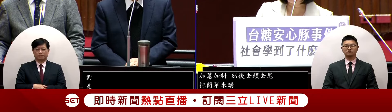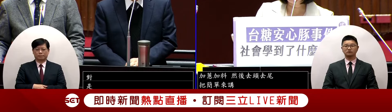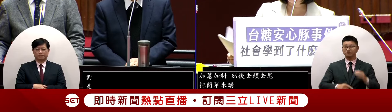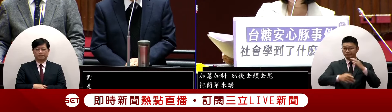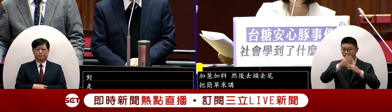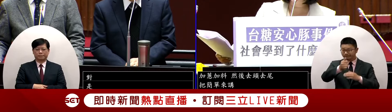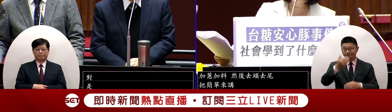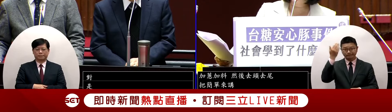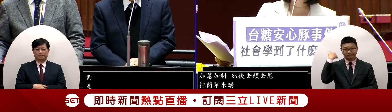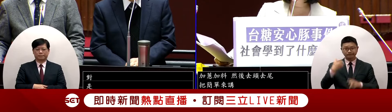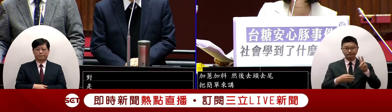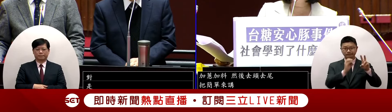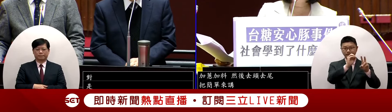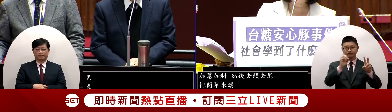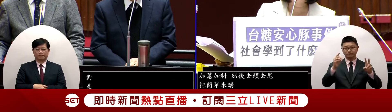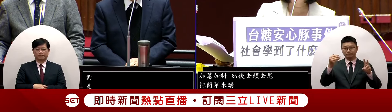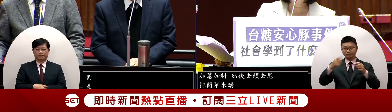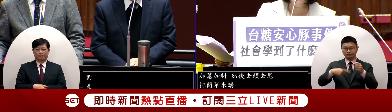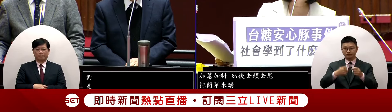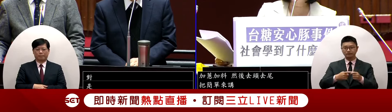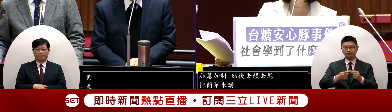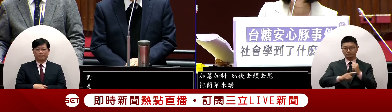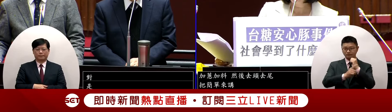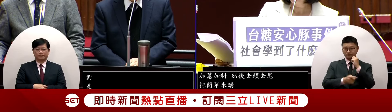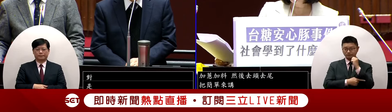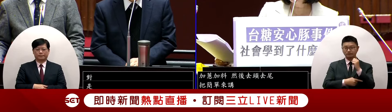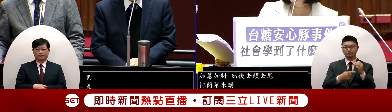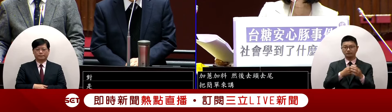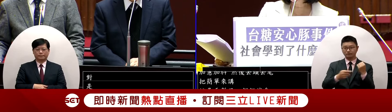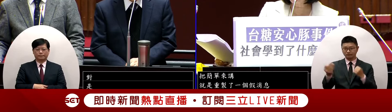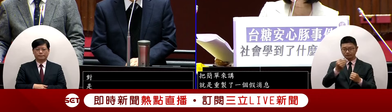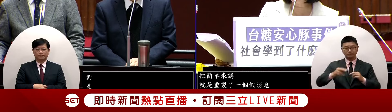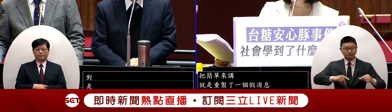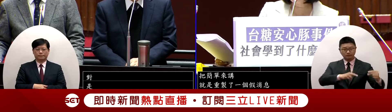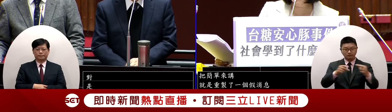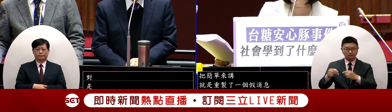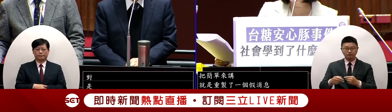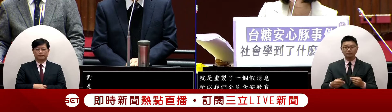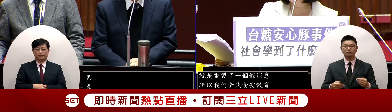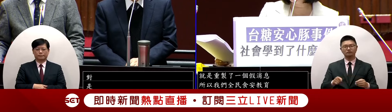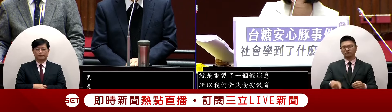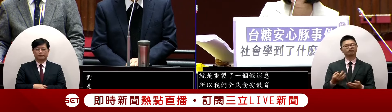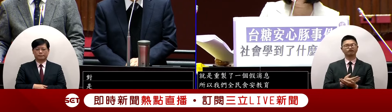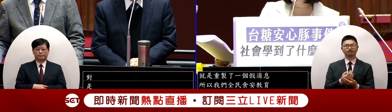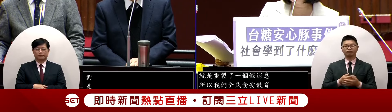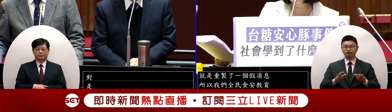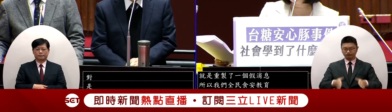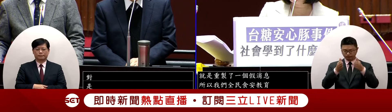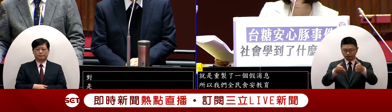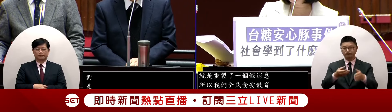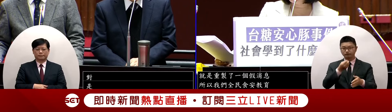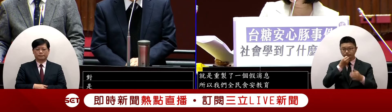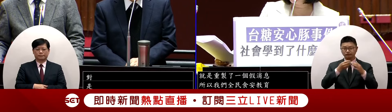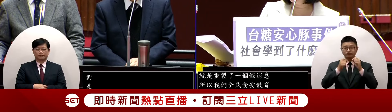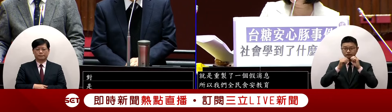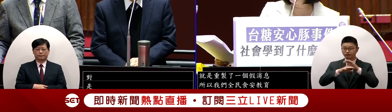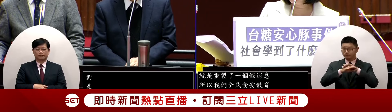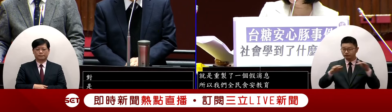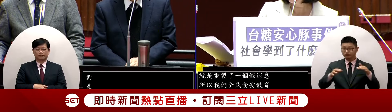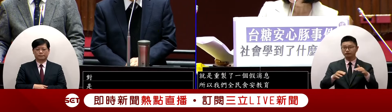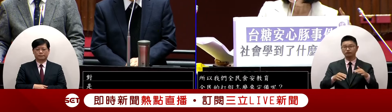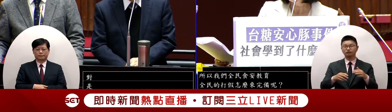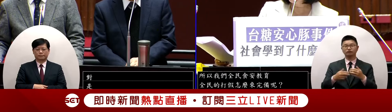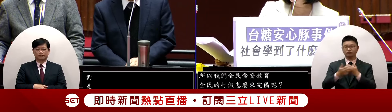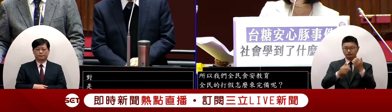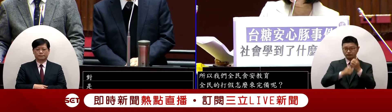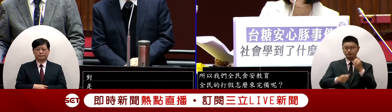曾经在2019年修了9个法，不够。我们针对至少今天这个主题，食品安全卫生管理法46条之